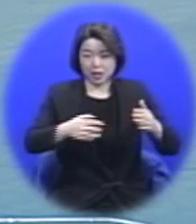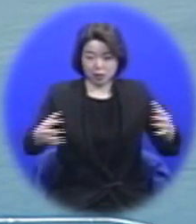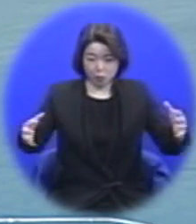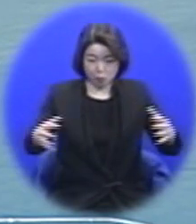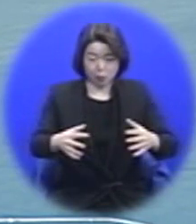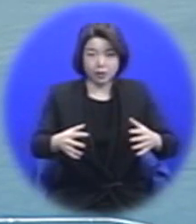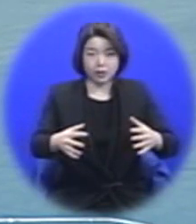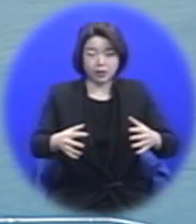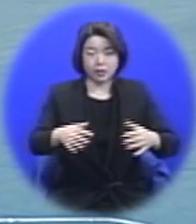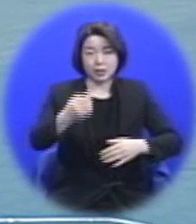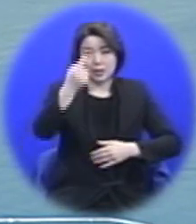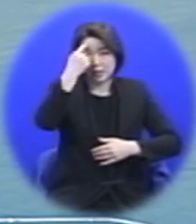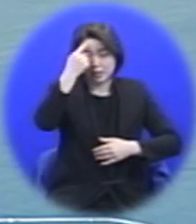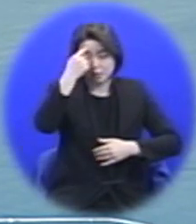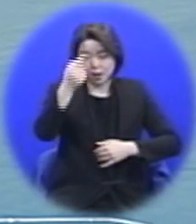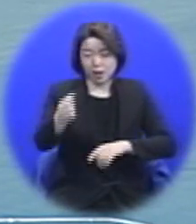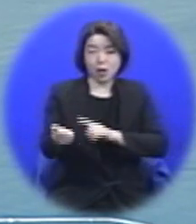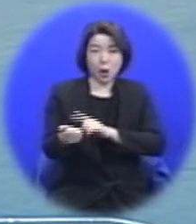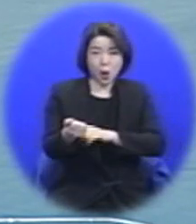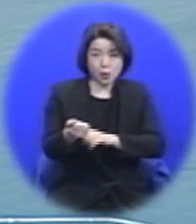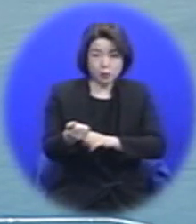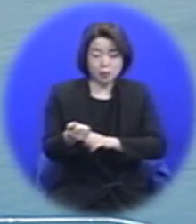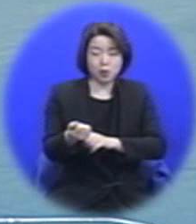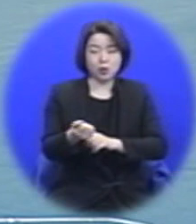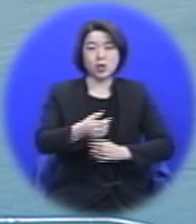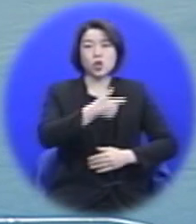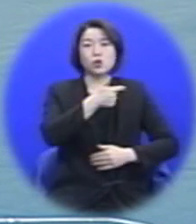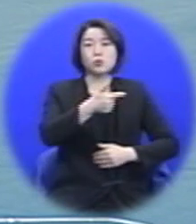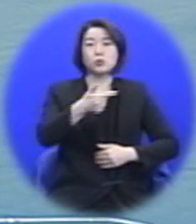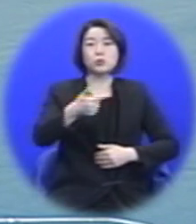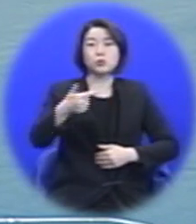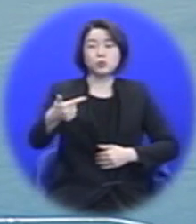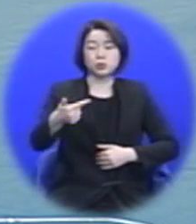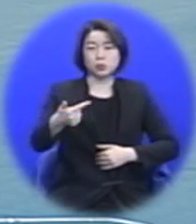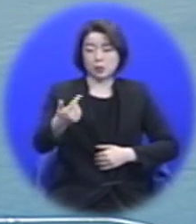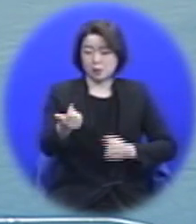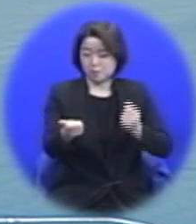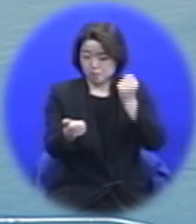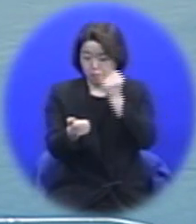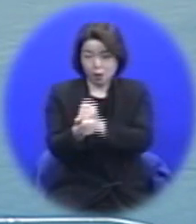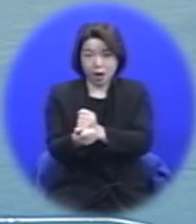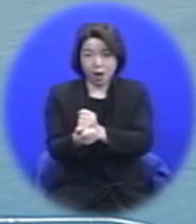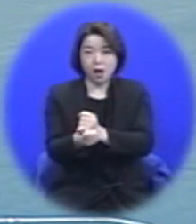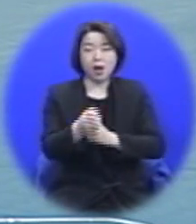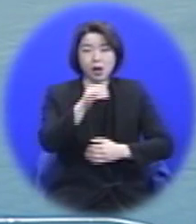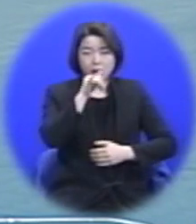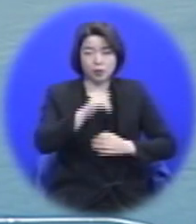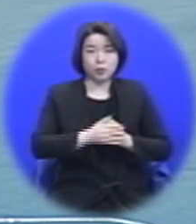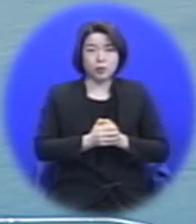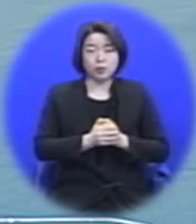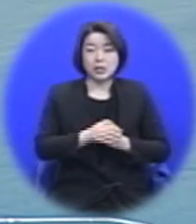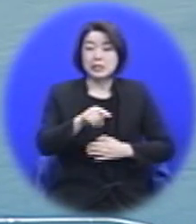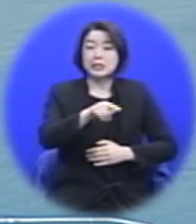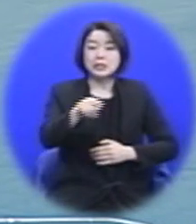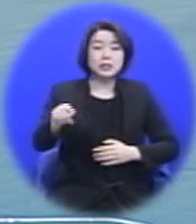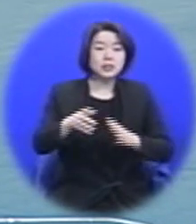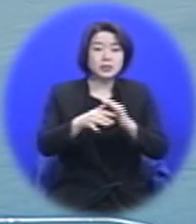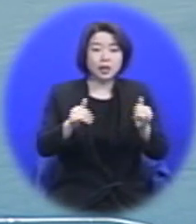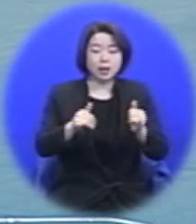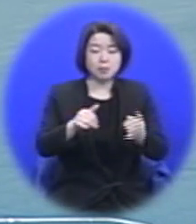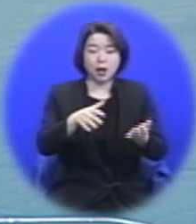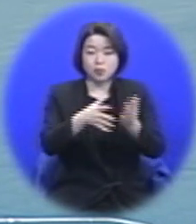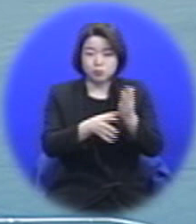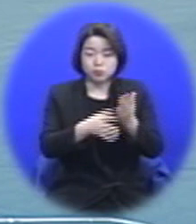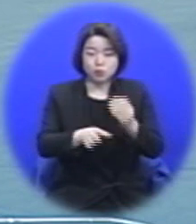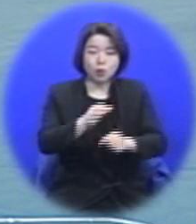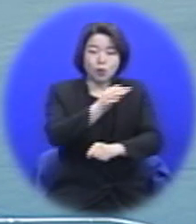이마와 오른쪽 손목에 666이라는 표를 심어주고 그 사람들만 물건을 사고 팔